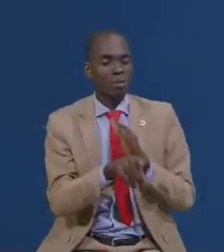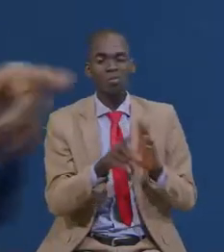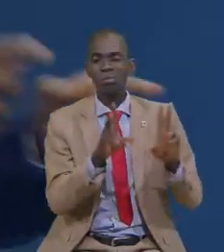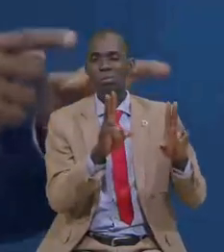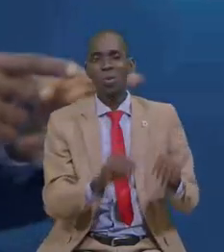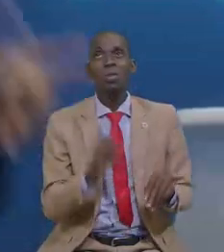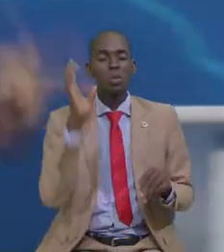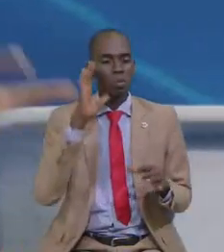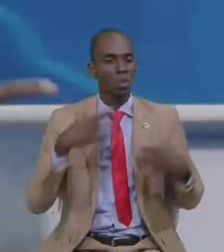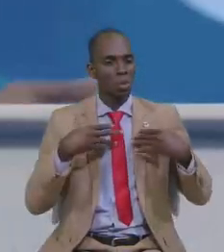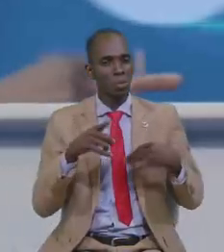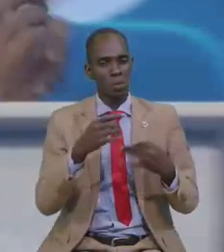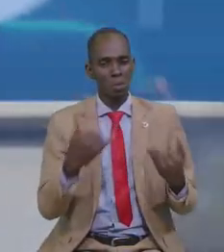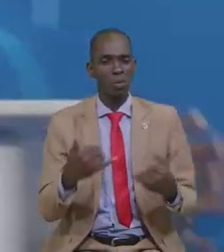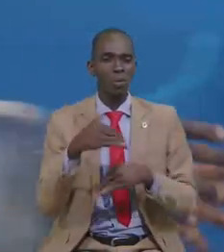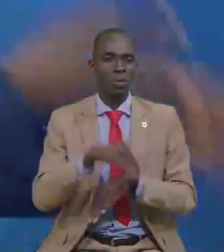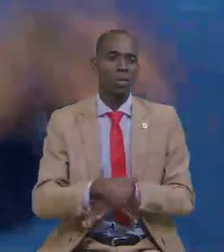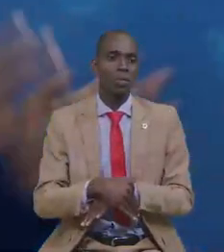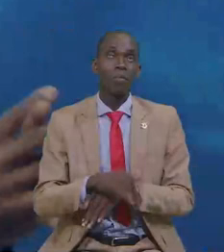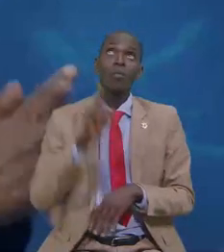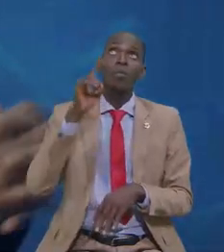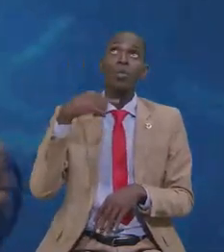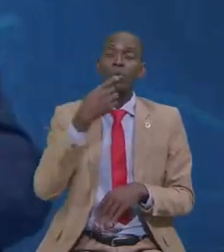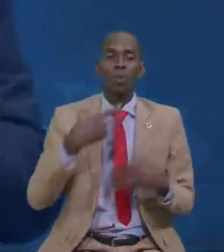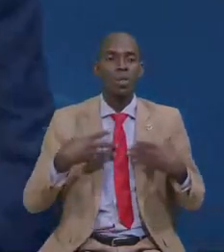la vie. Le Seigneur va te guérir ce soir.